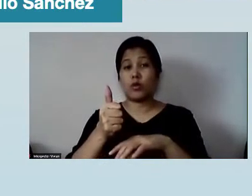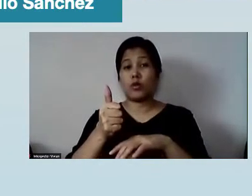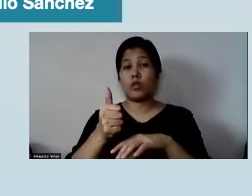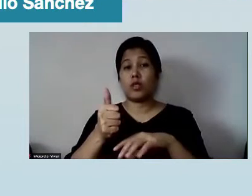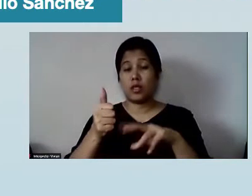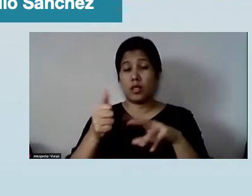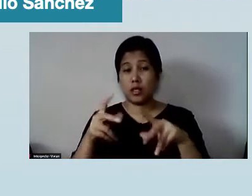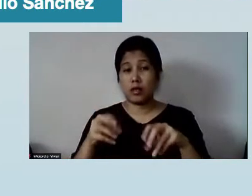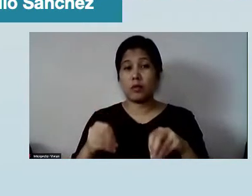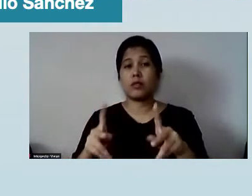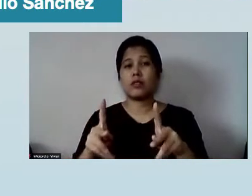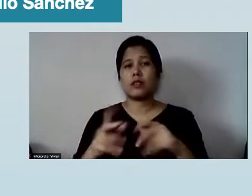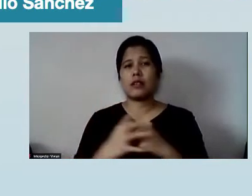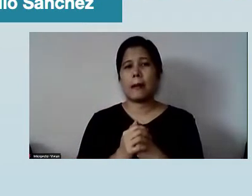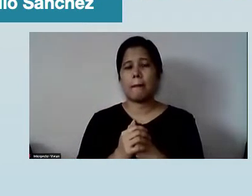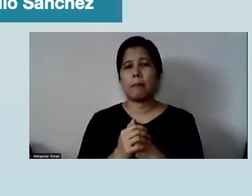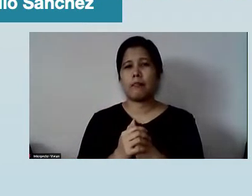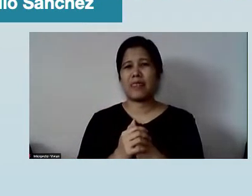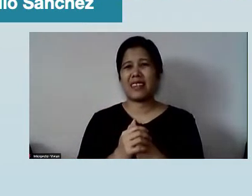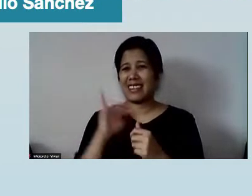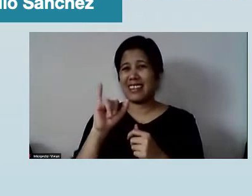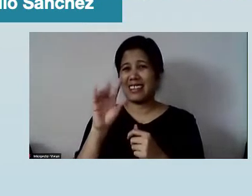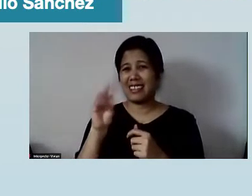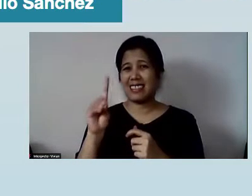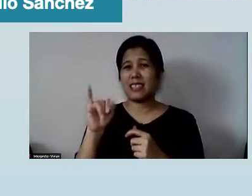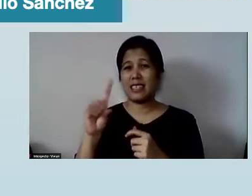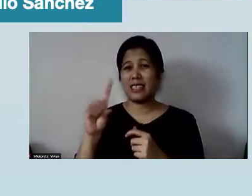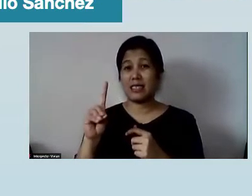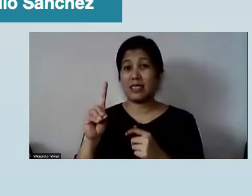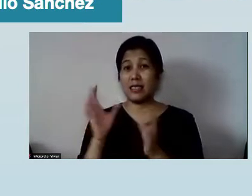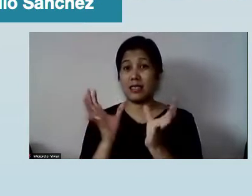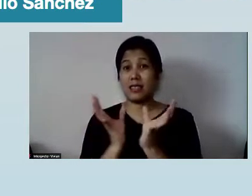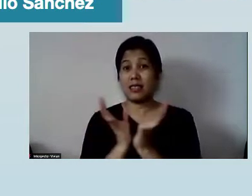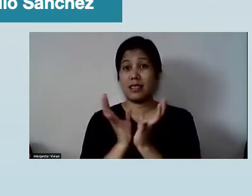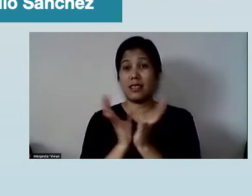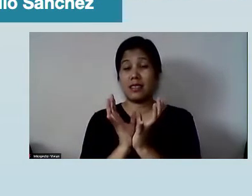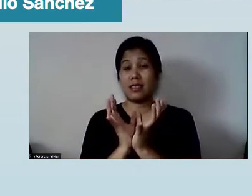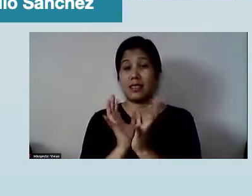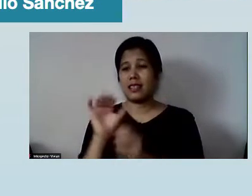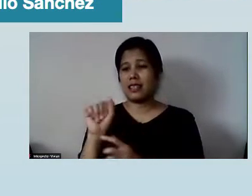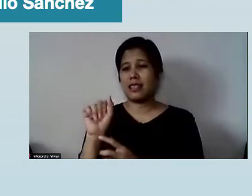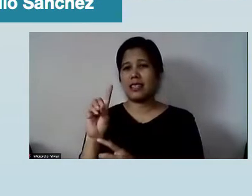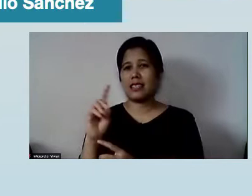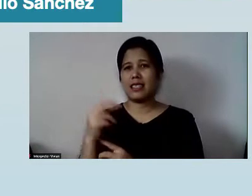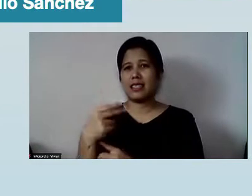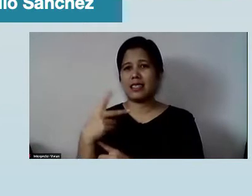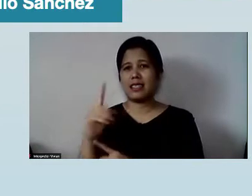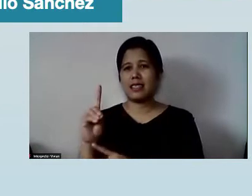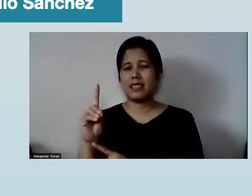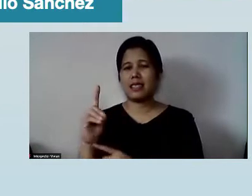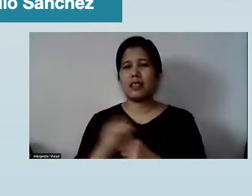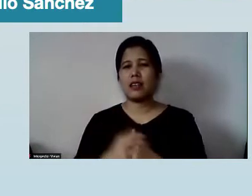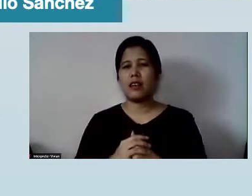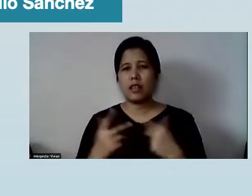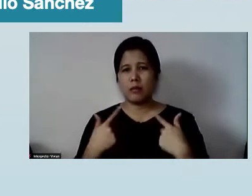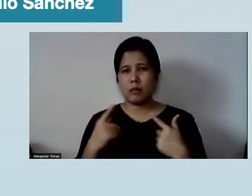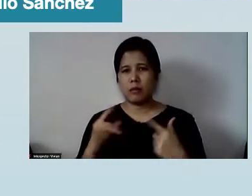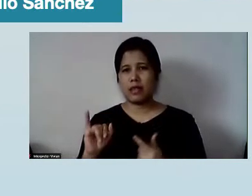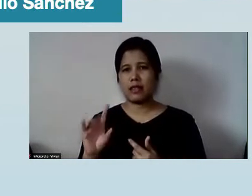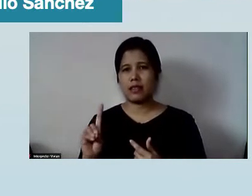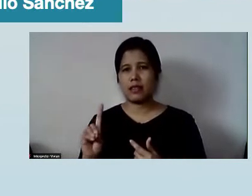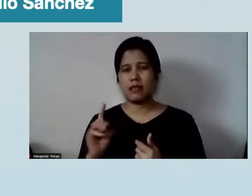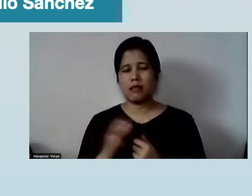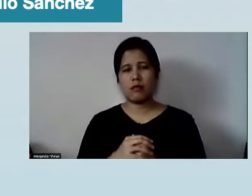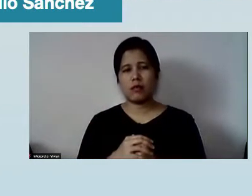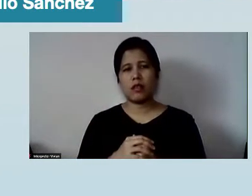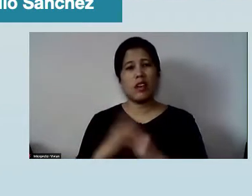mga issued IDs. No? I hope yung mga taga-ADHD, yung mga may ID dyan, sana